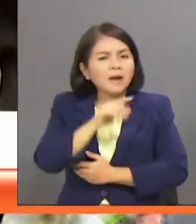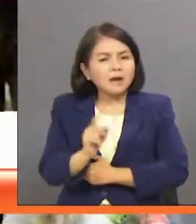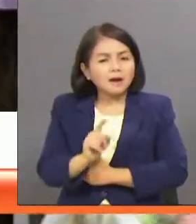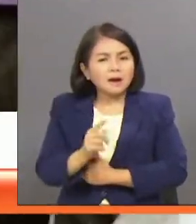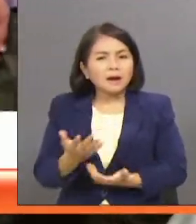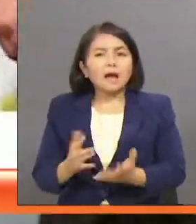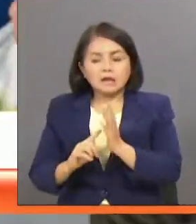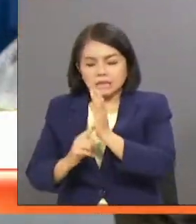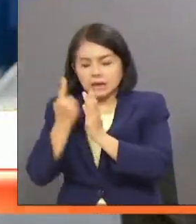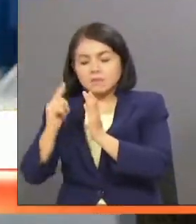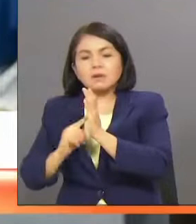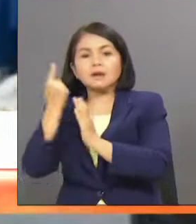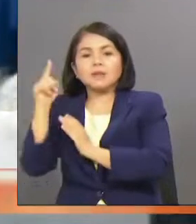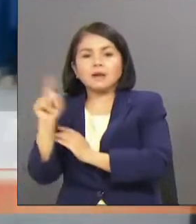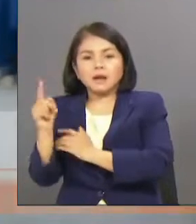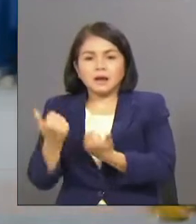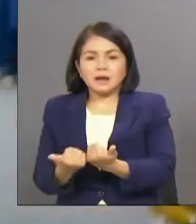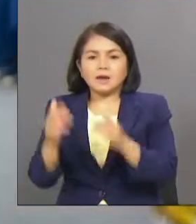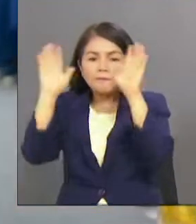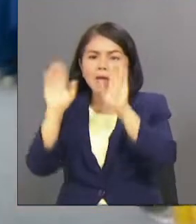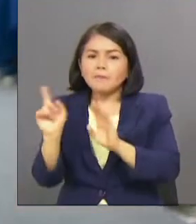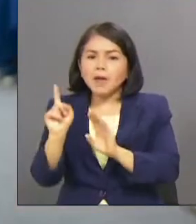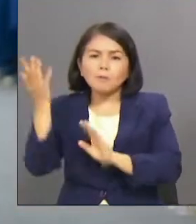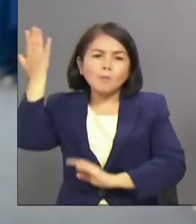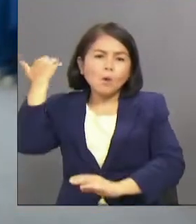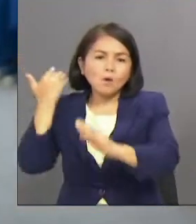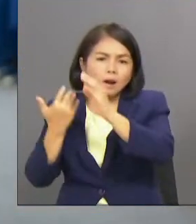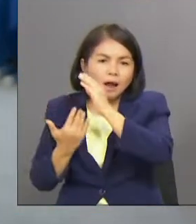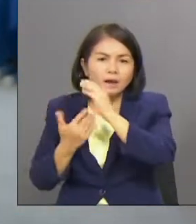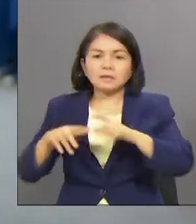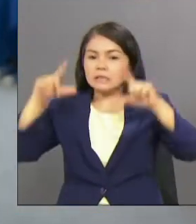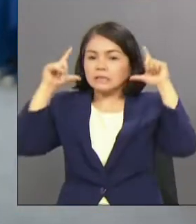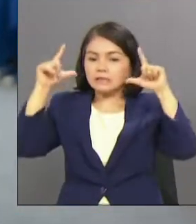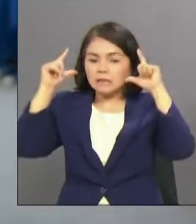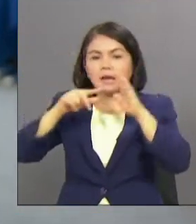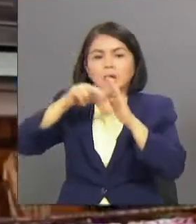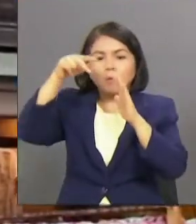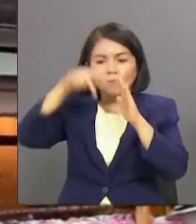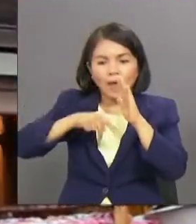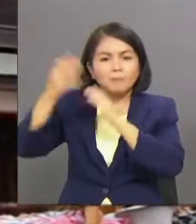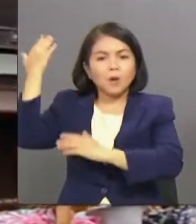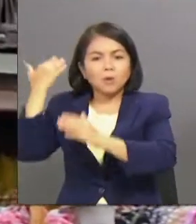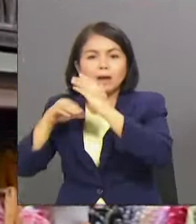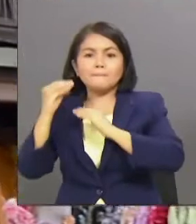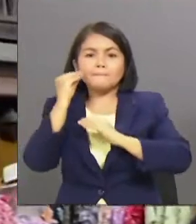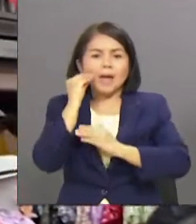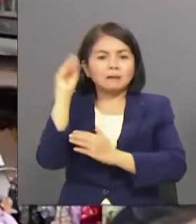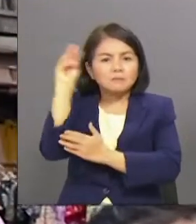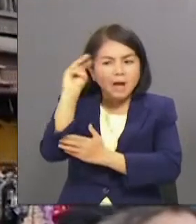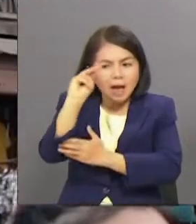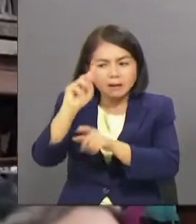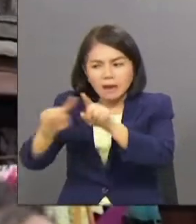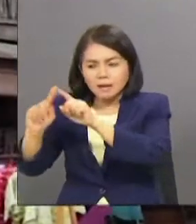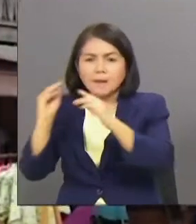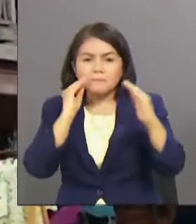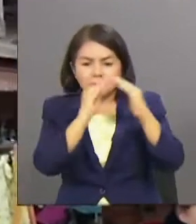เริ่มต้นเนี่ยเป็นเรื่องการอนุรักษ์สถาปัตยกรรมท้องถิ่นเมืองแปรครับในตัวเมืองเก่าแปรจะมีอาคารไม้เก่านักการ